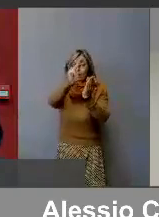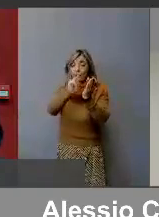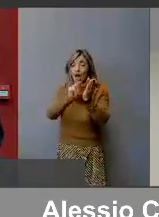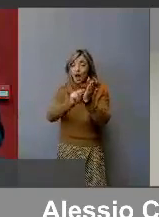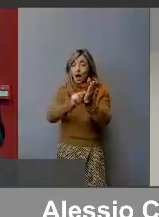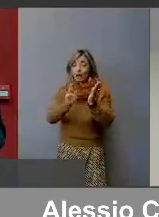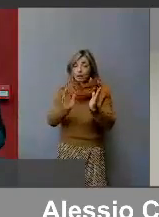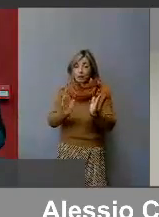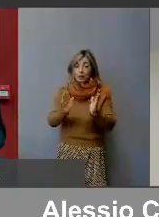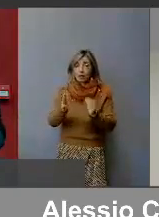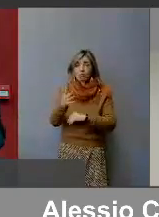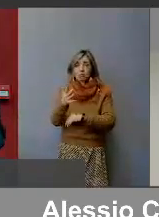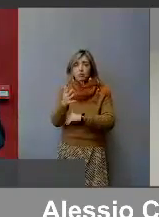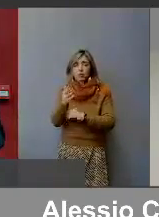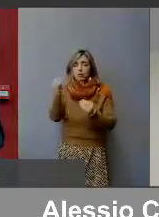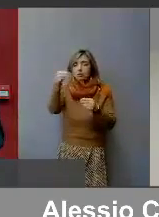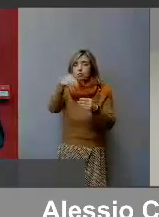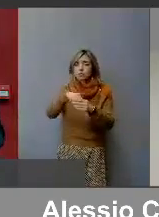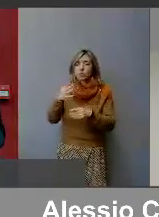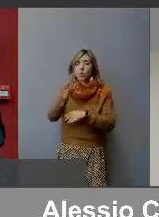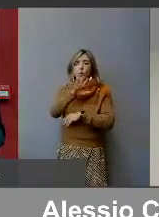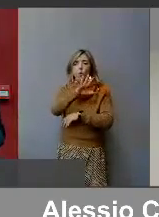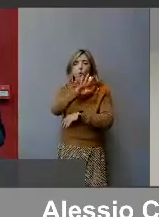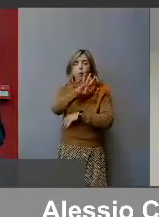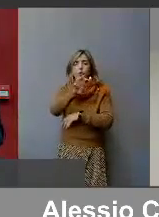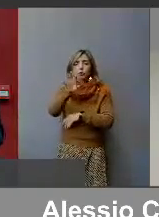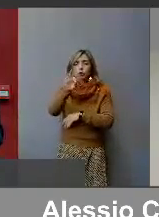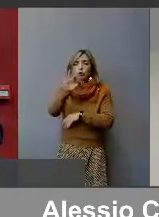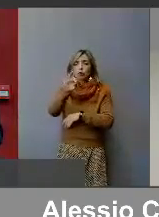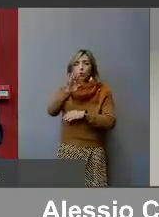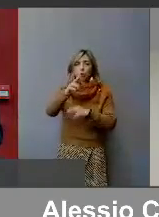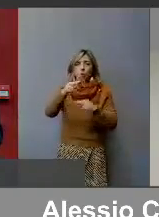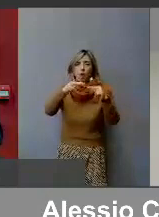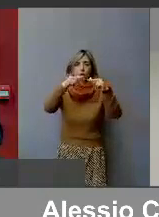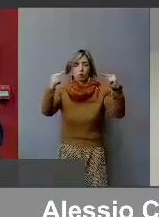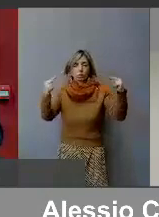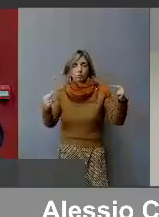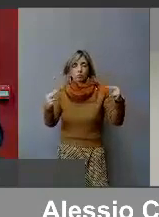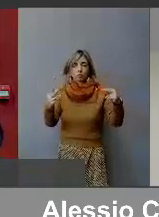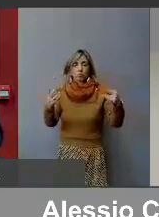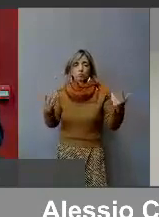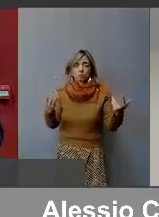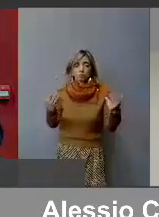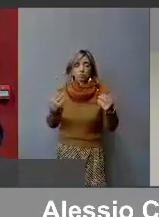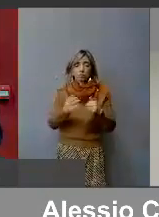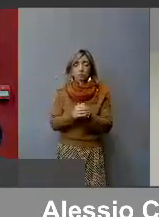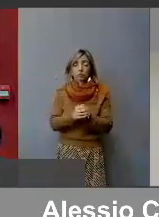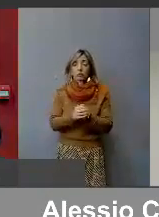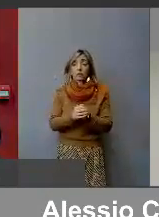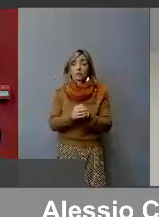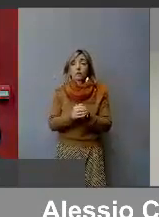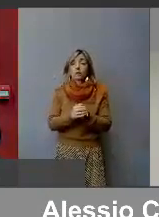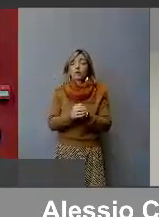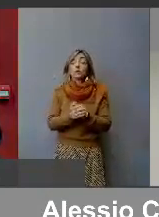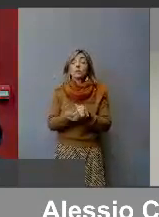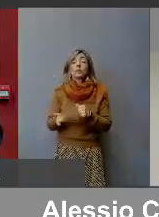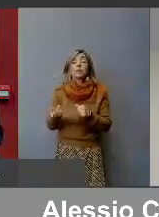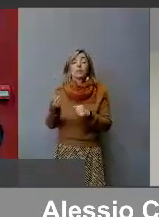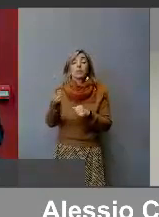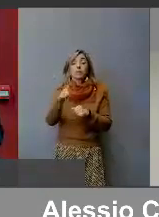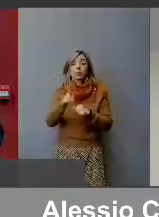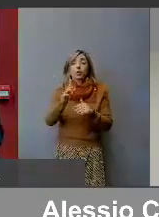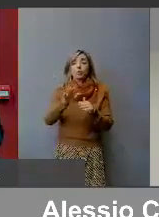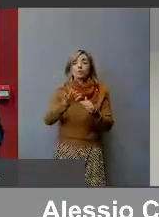questo tipo ivi inclusi alcuni impalcati a sbalzo presenti naturalmente in molte zone della città